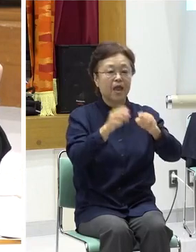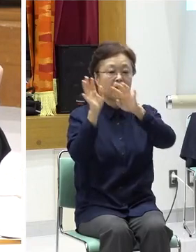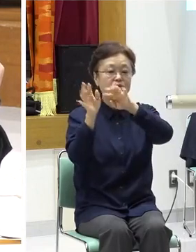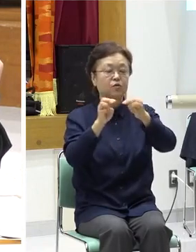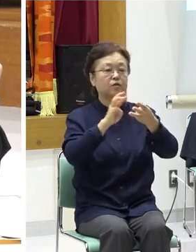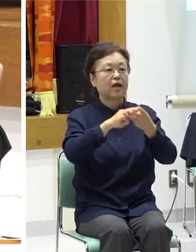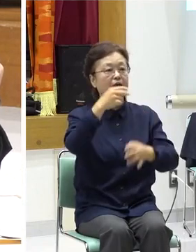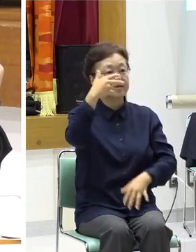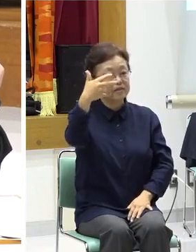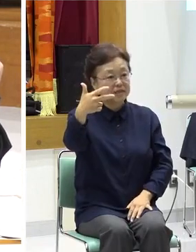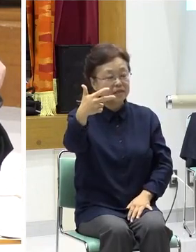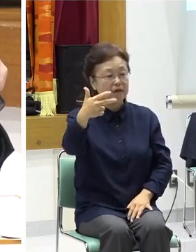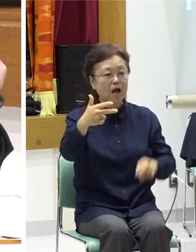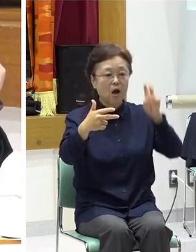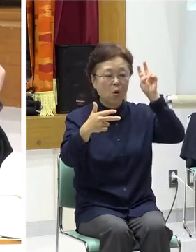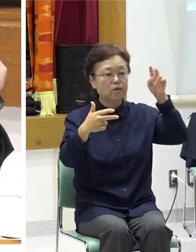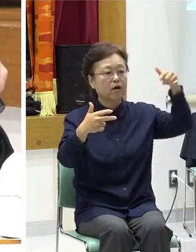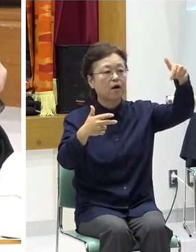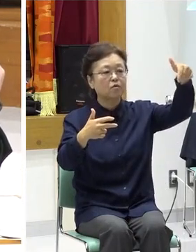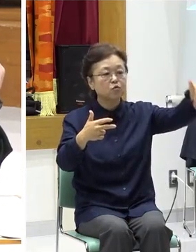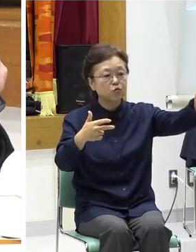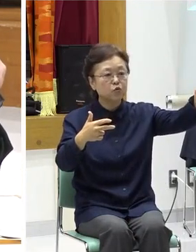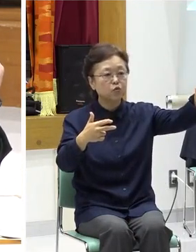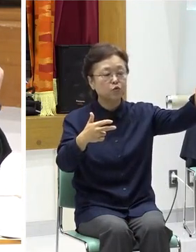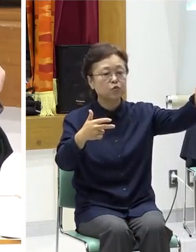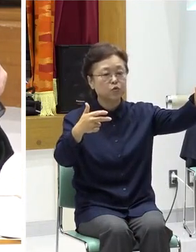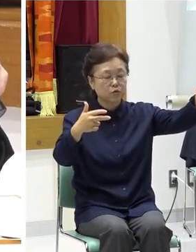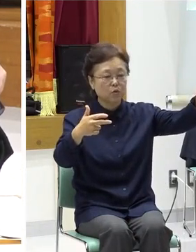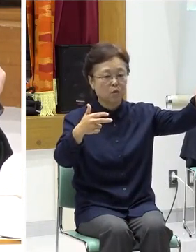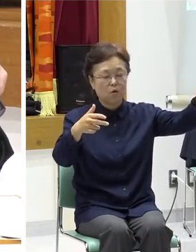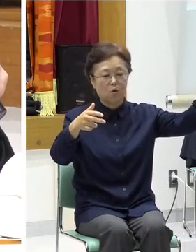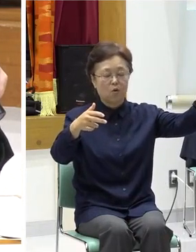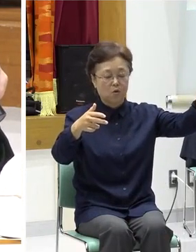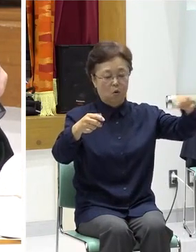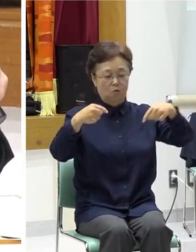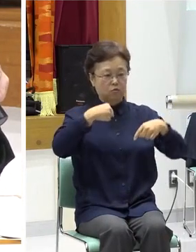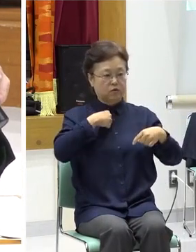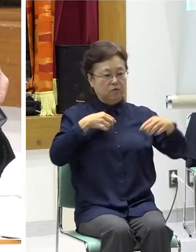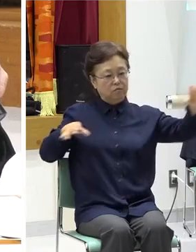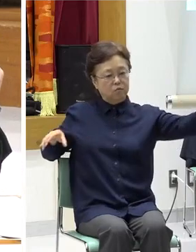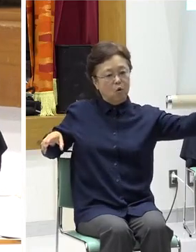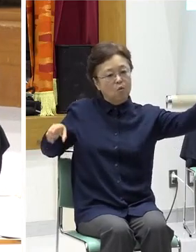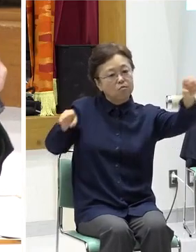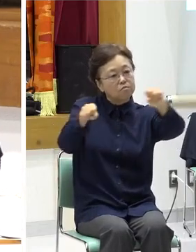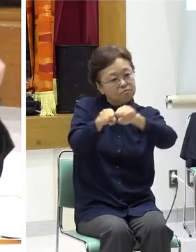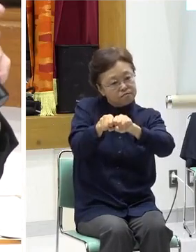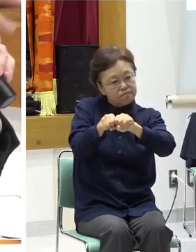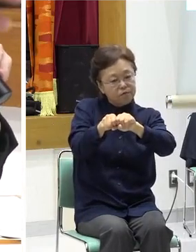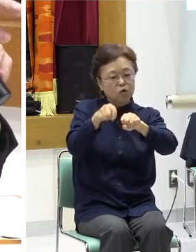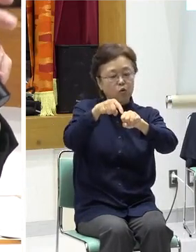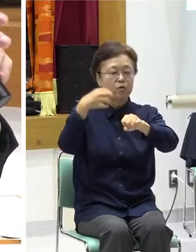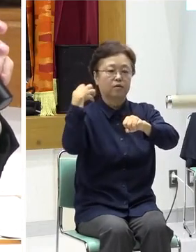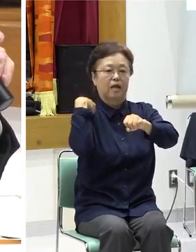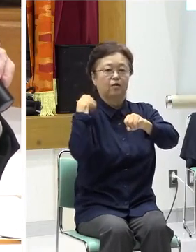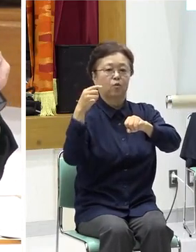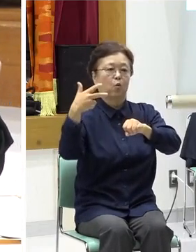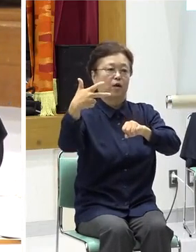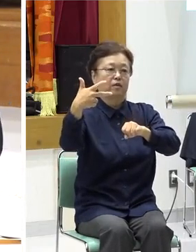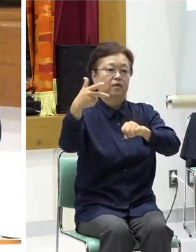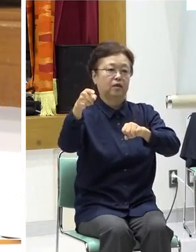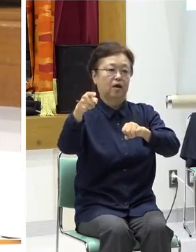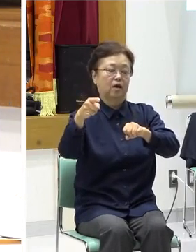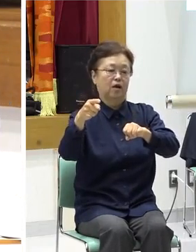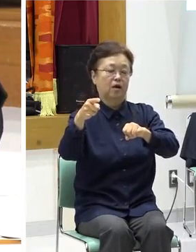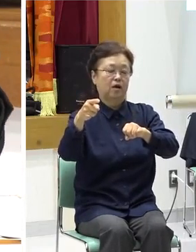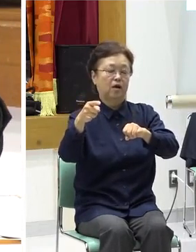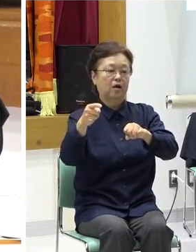が大阪府との担当者の方との仲介役になってもらって、でそれからこういろいろ話が始まって、さ